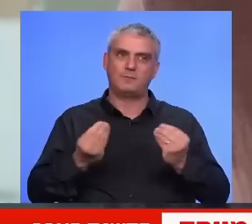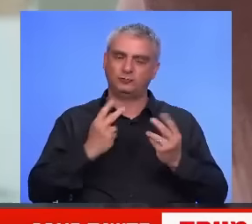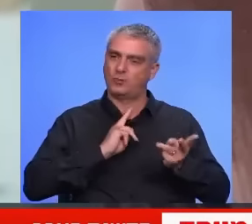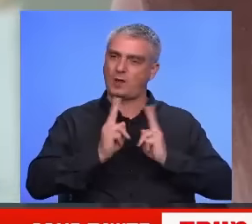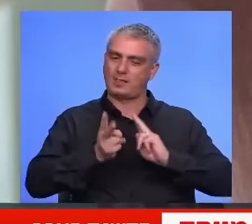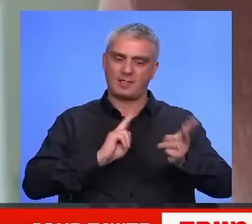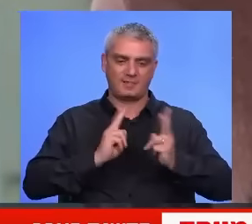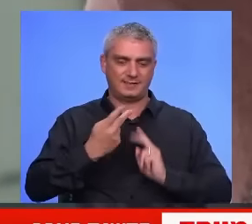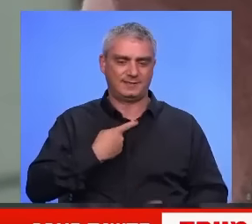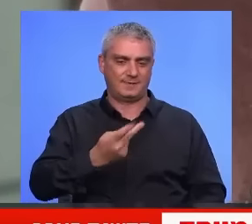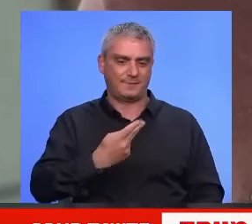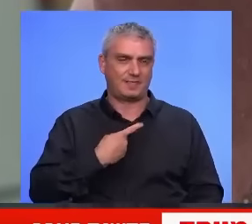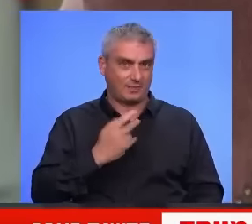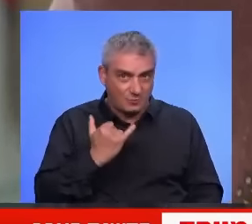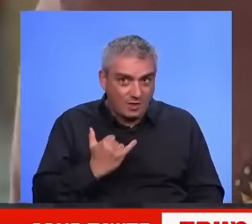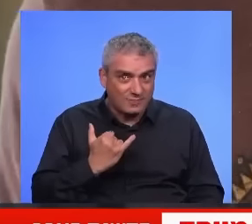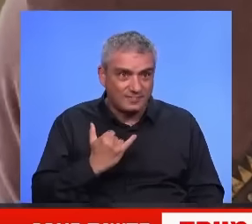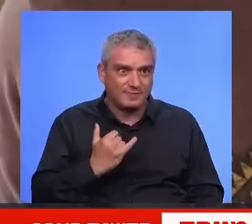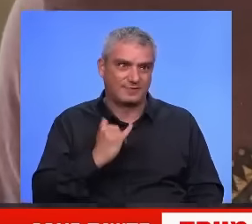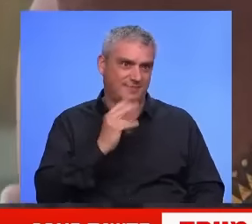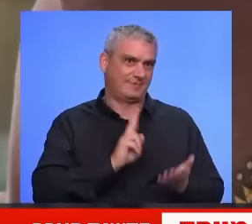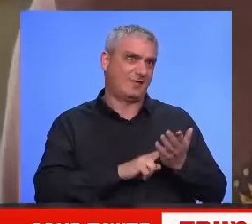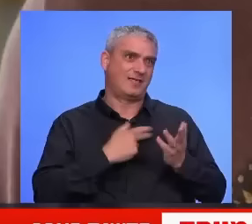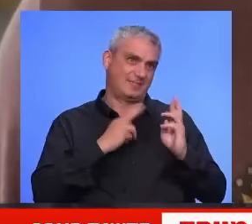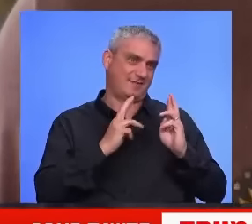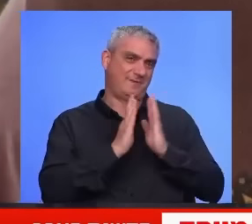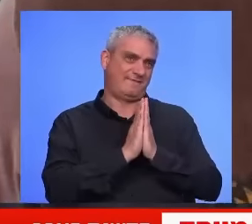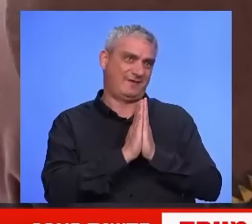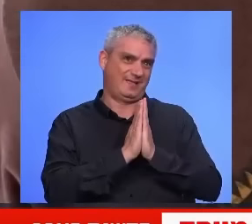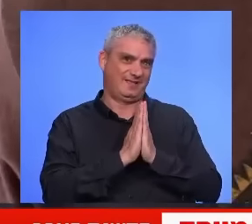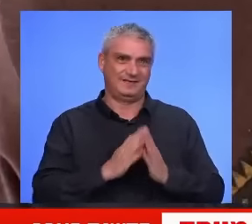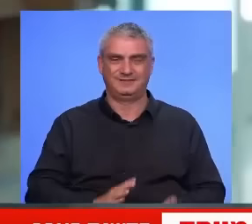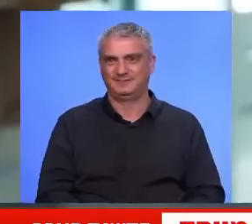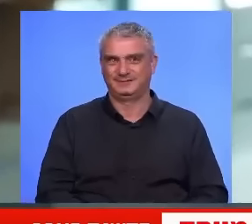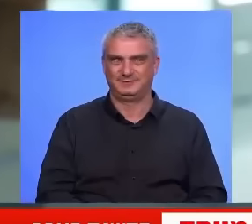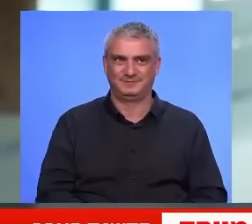שיש בינינו, נכון? נכון מאוד. אני